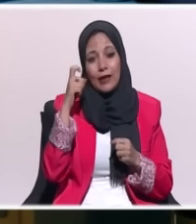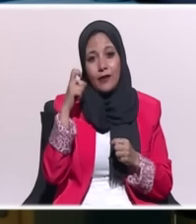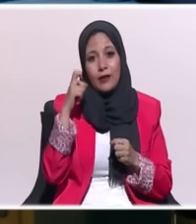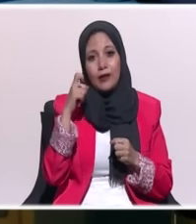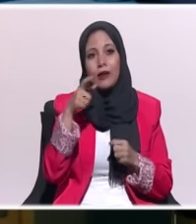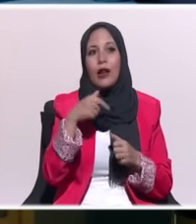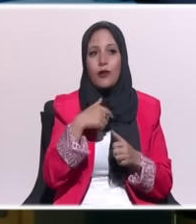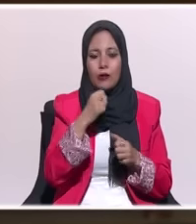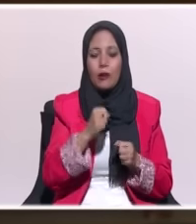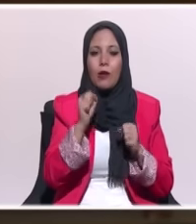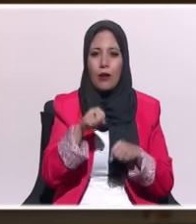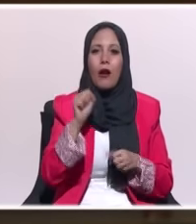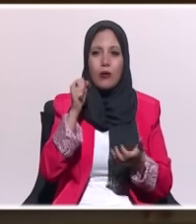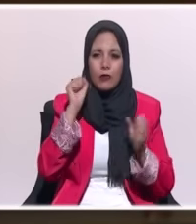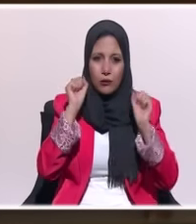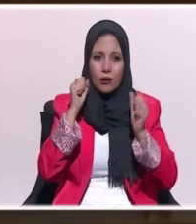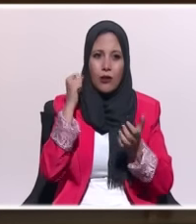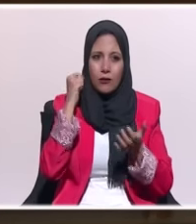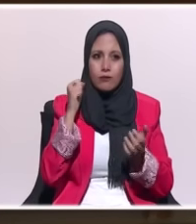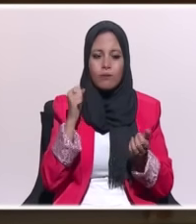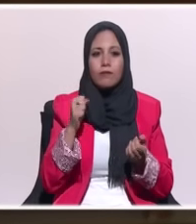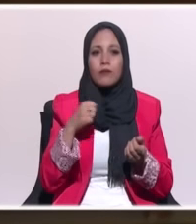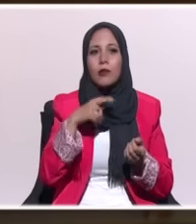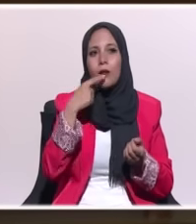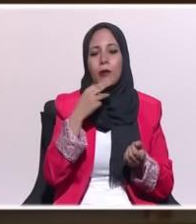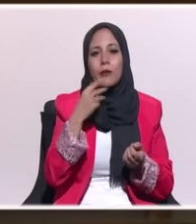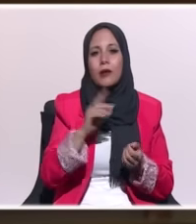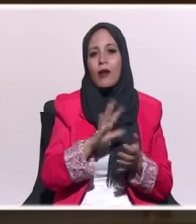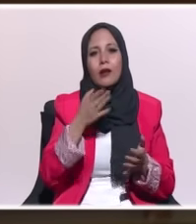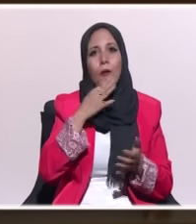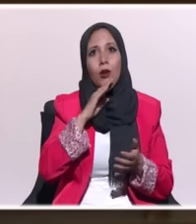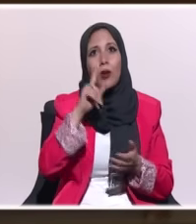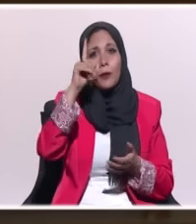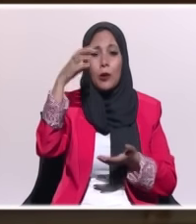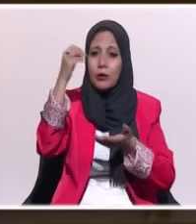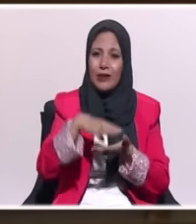انت اصعب. بس امتحان واختبر